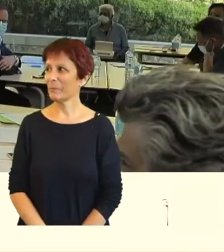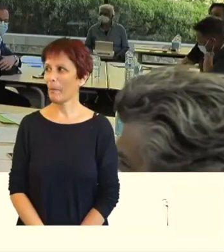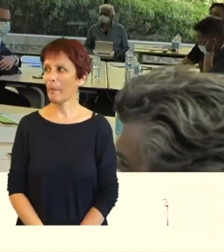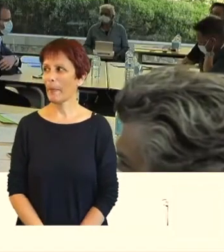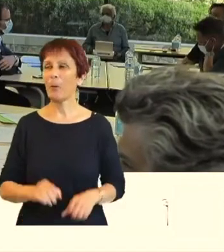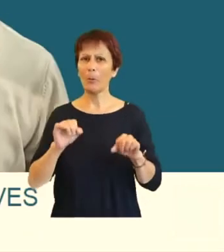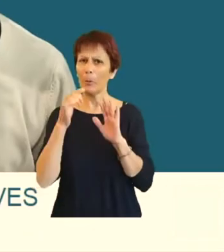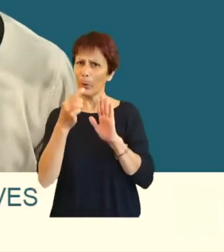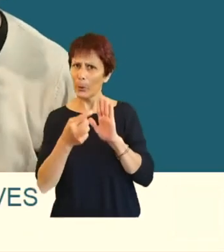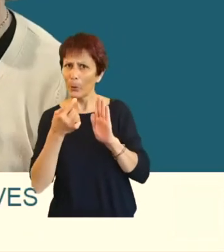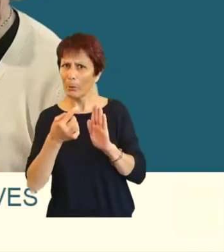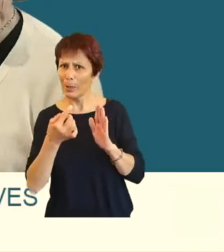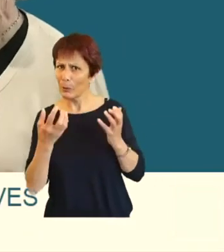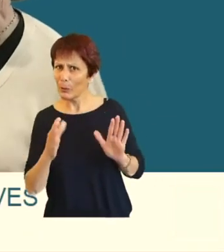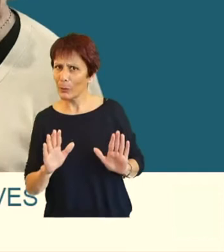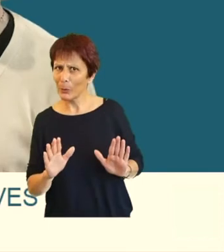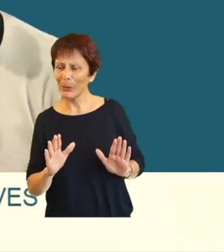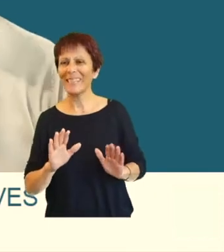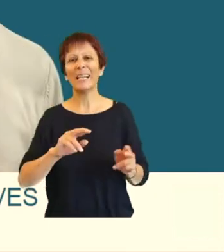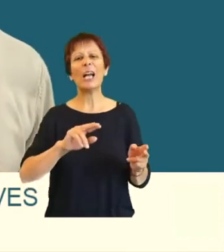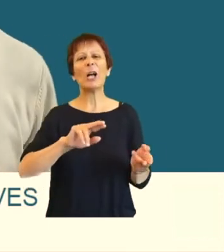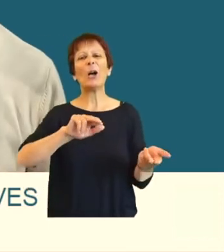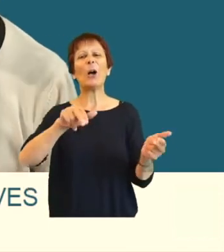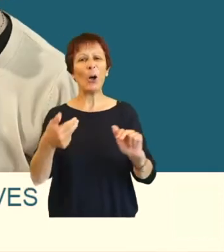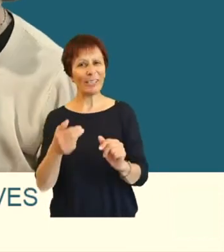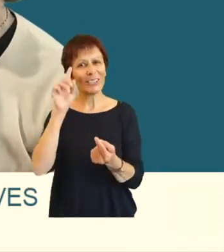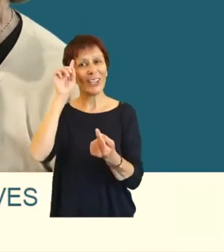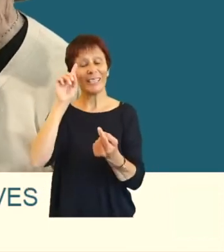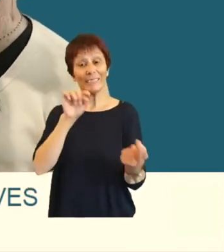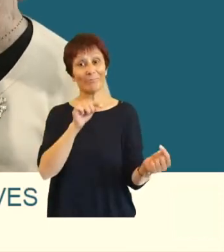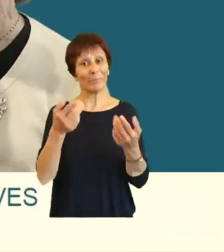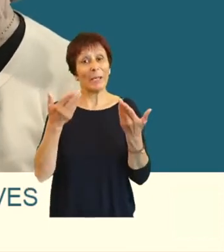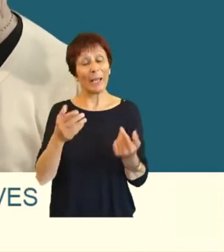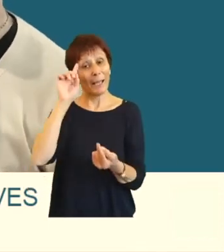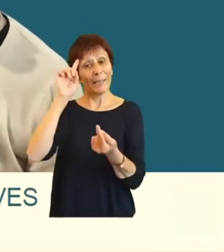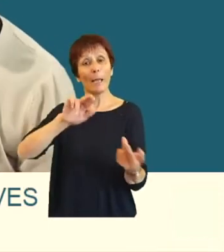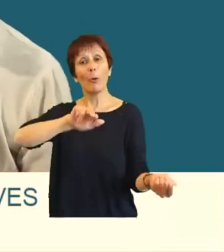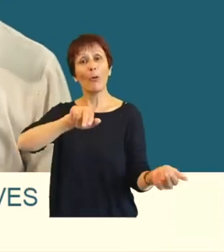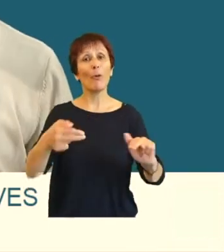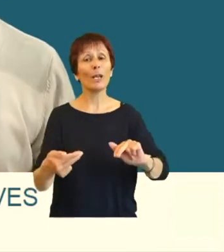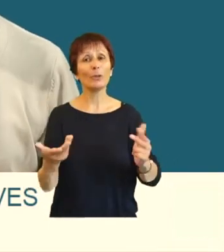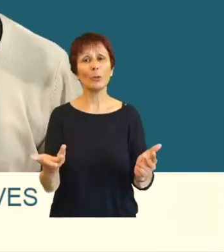Je peux recommencer. Hein. Donc, cette convention, cette délibération concerne donc